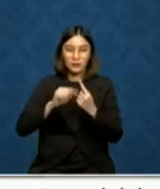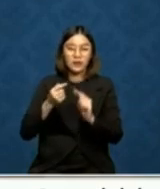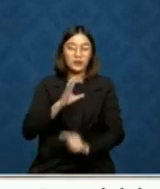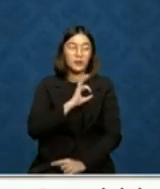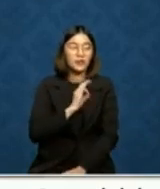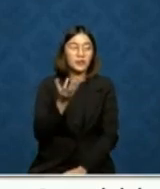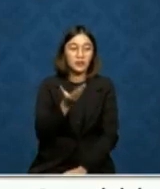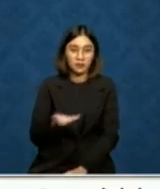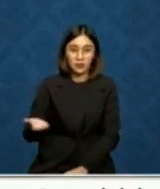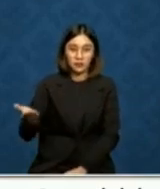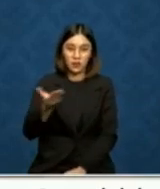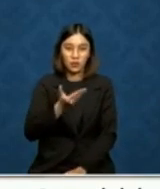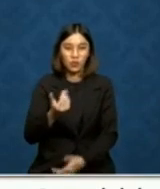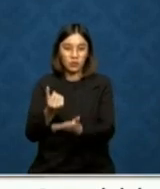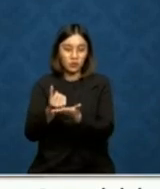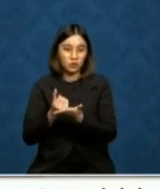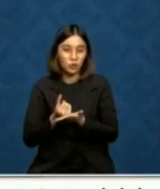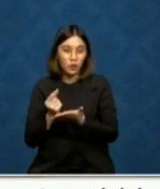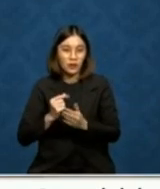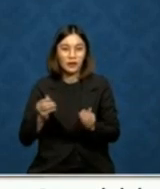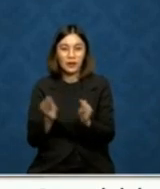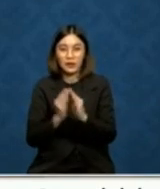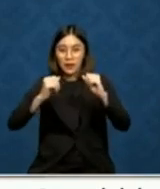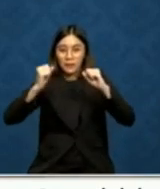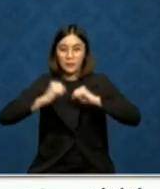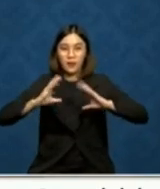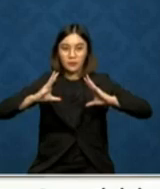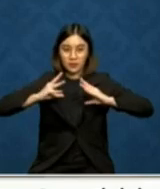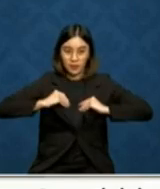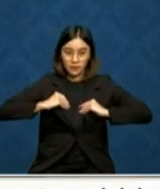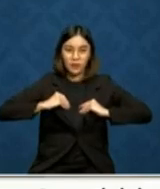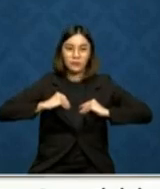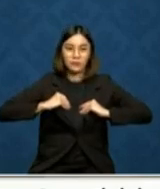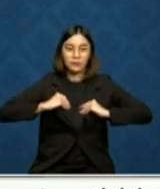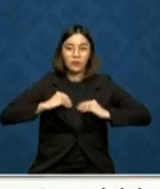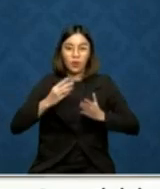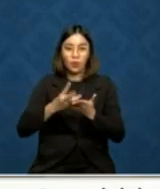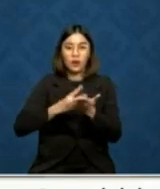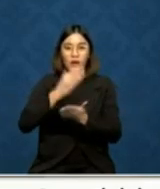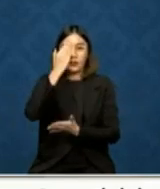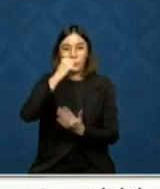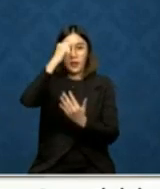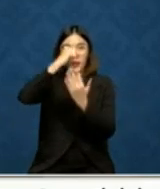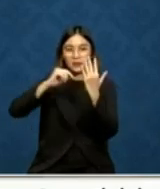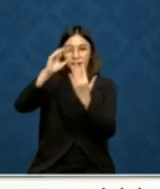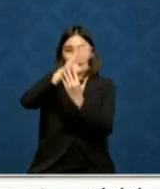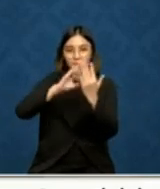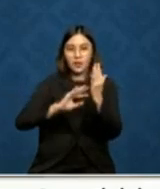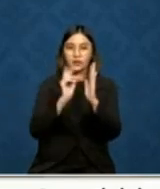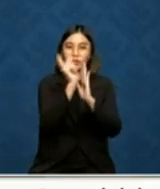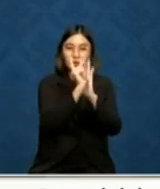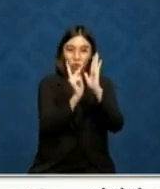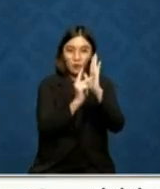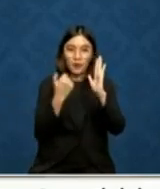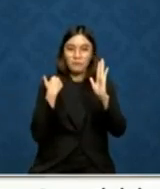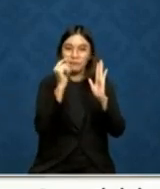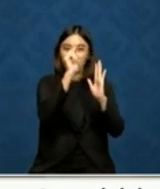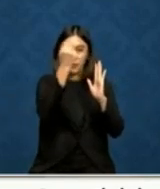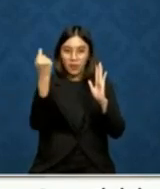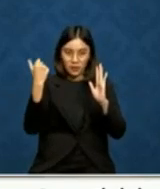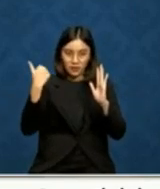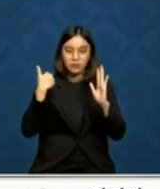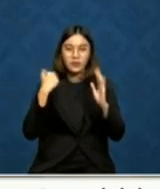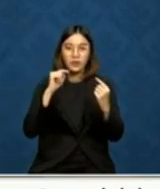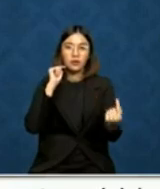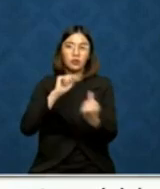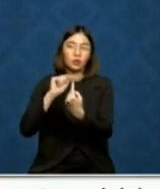ชิกทุกท่านได้ช่วยกันลงมติรับหลักการเพื่อให้บ้านเรามีกฎหมายที่ทันสมัย